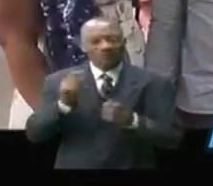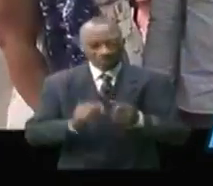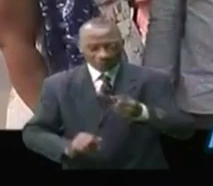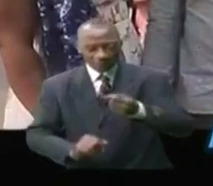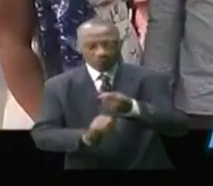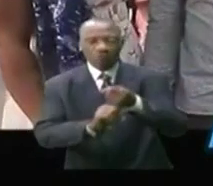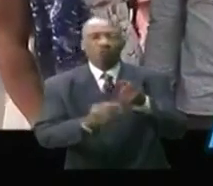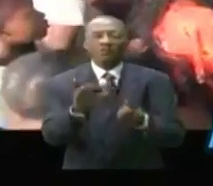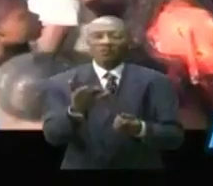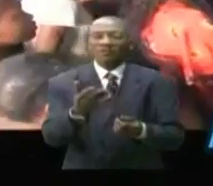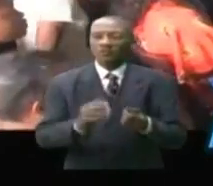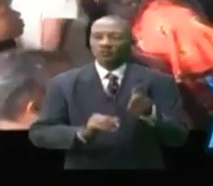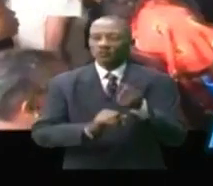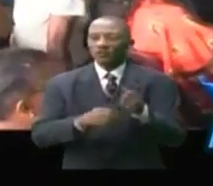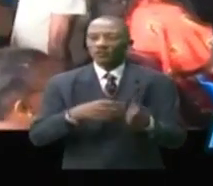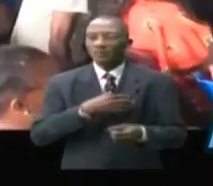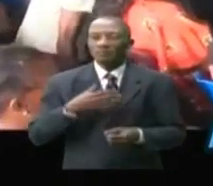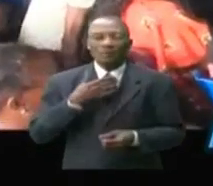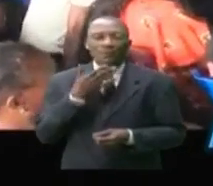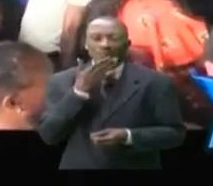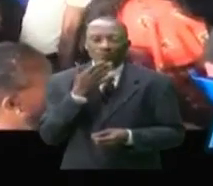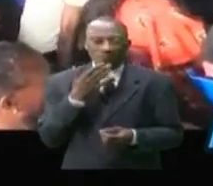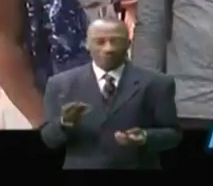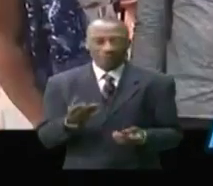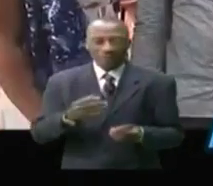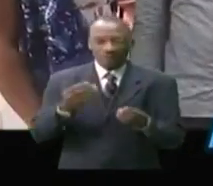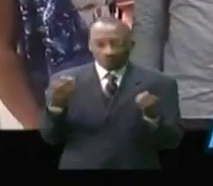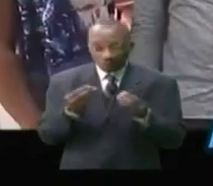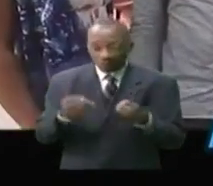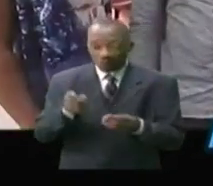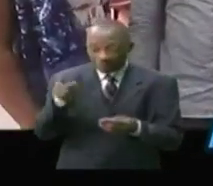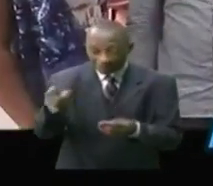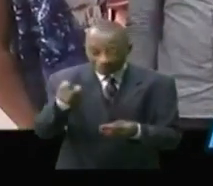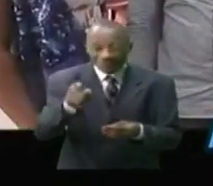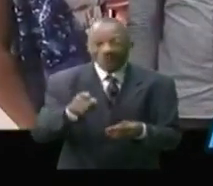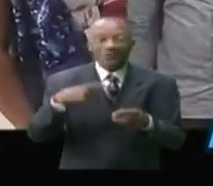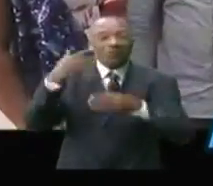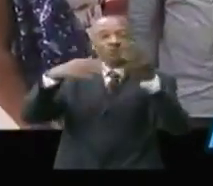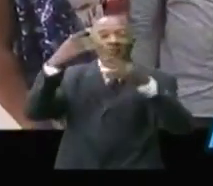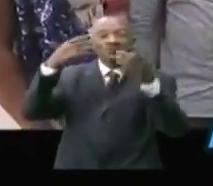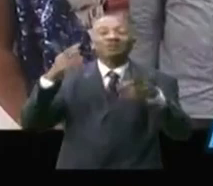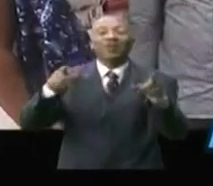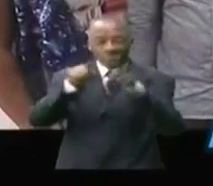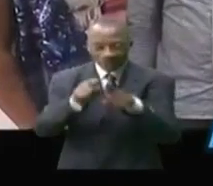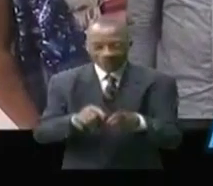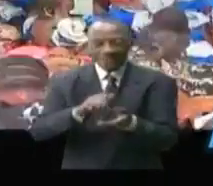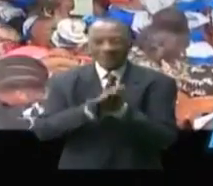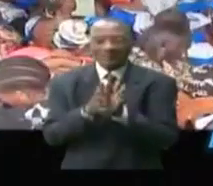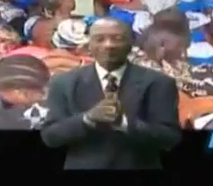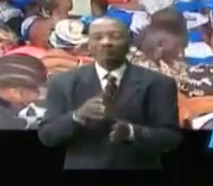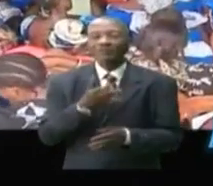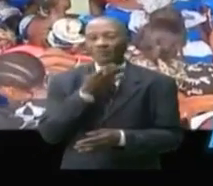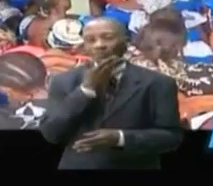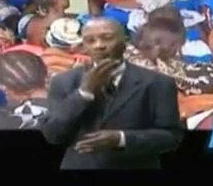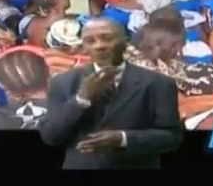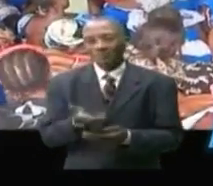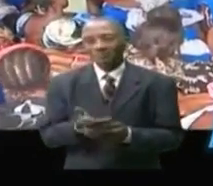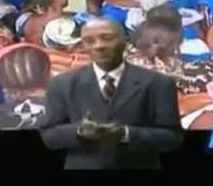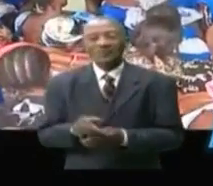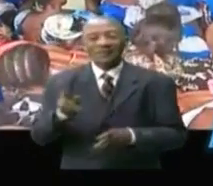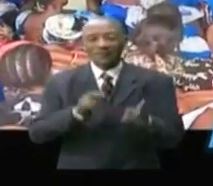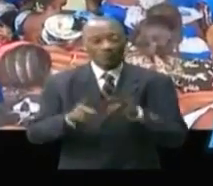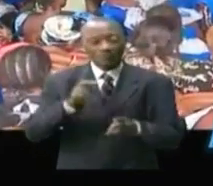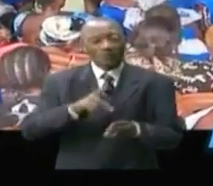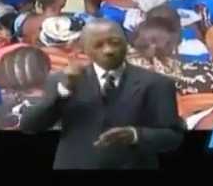avons quand même vu votre maman sont déambulées à la route comme ça. Donc nous voulons à ce que la population prenne la conscience. Elles sont au total